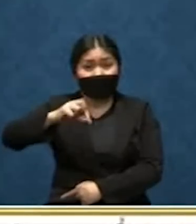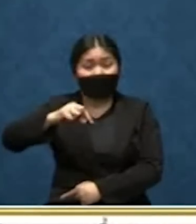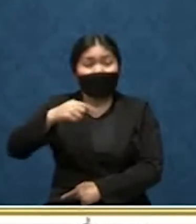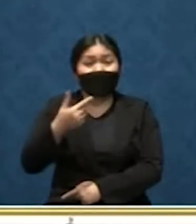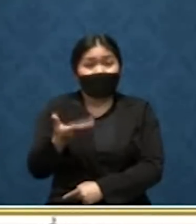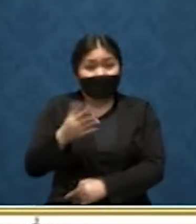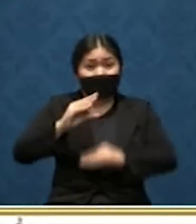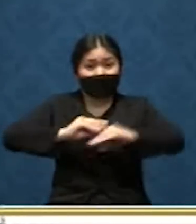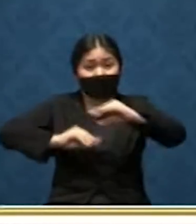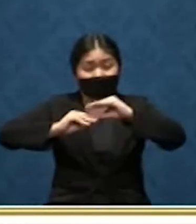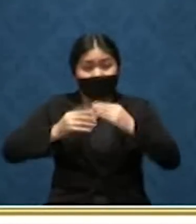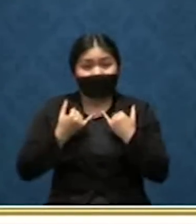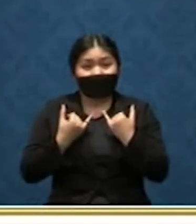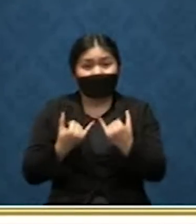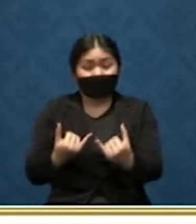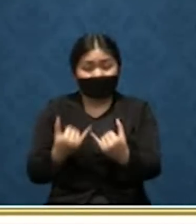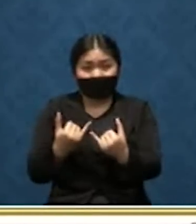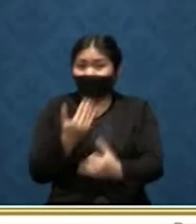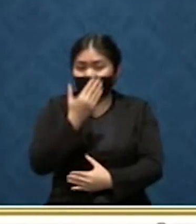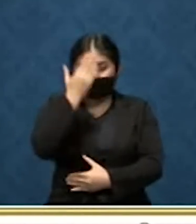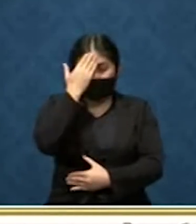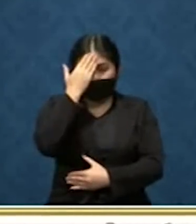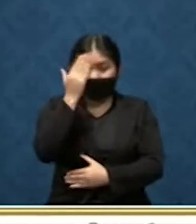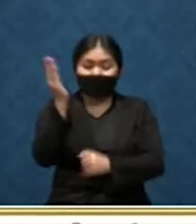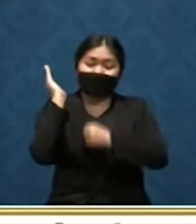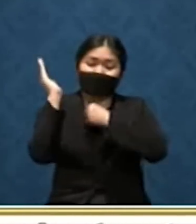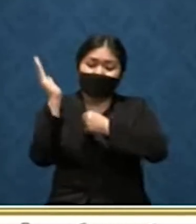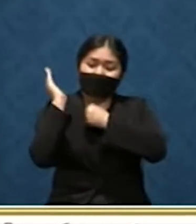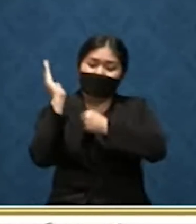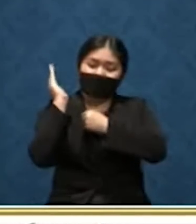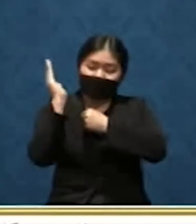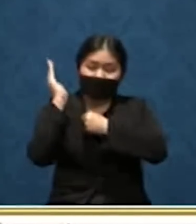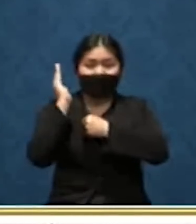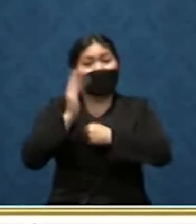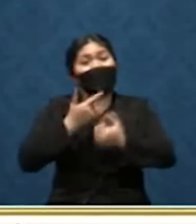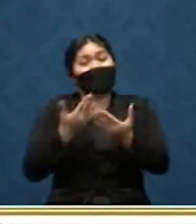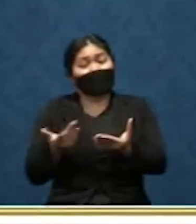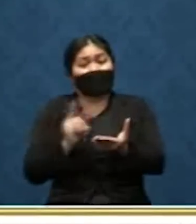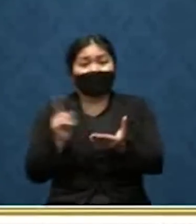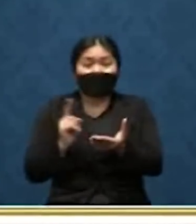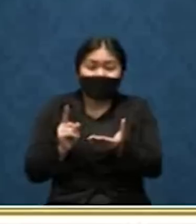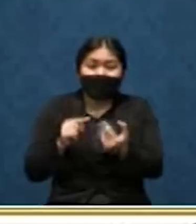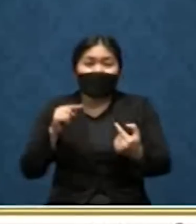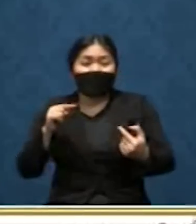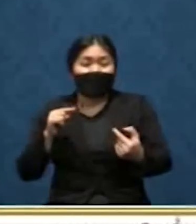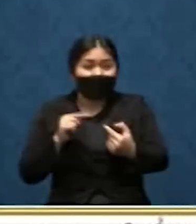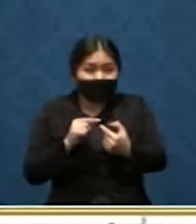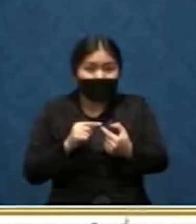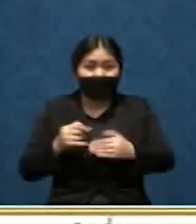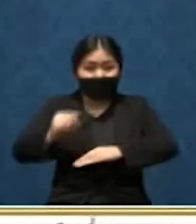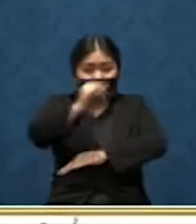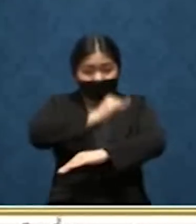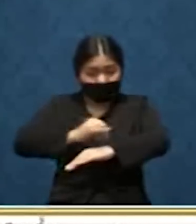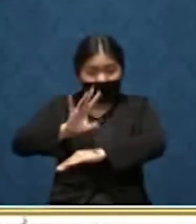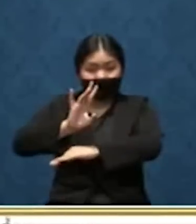โครงการนี้นะครับ หน้าชาคือโฆษณาชวนเชื่อว่าเป็น Smart Cityบนเนื้อที่กวา 70,000